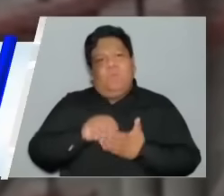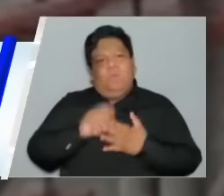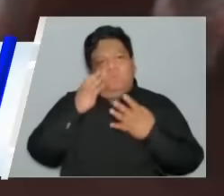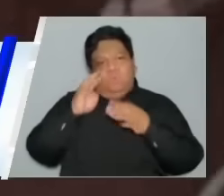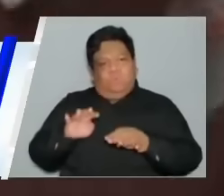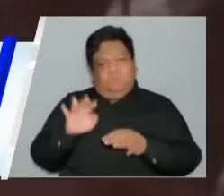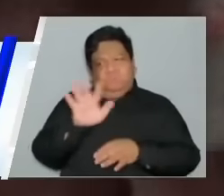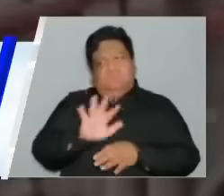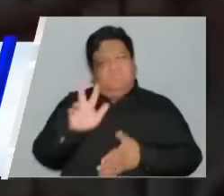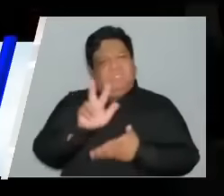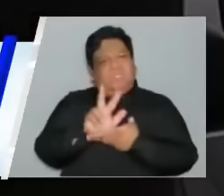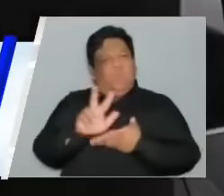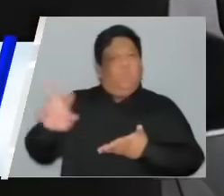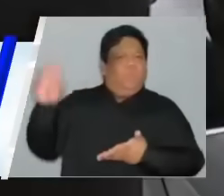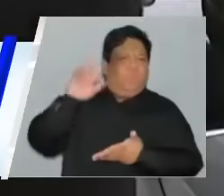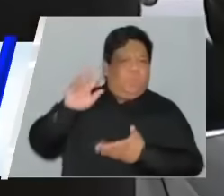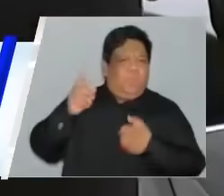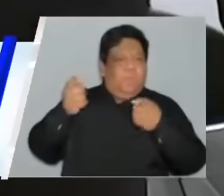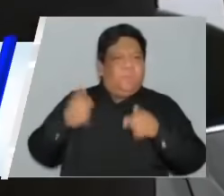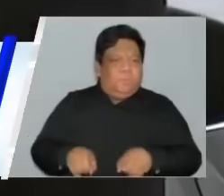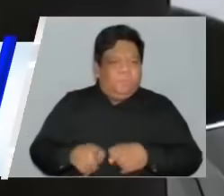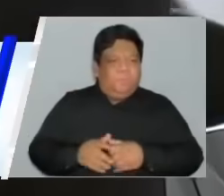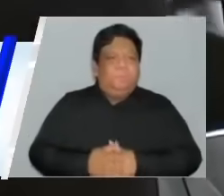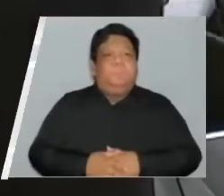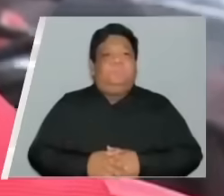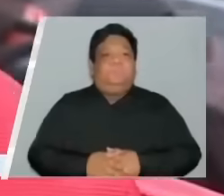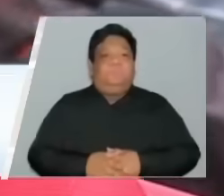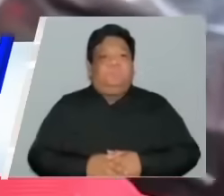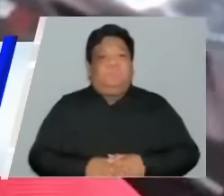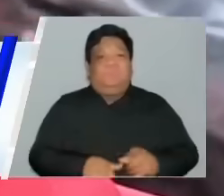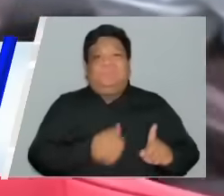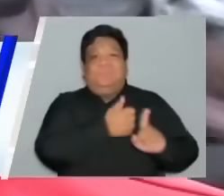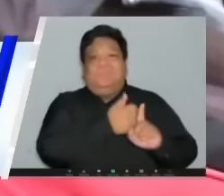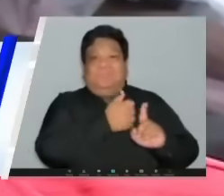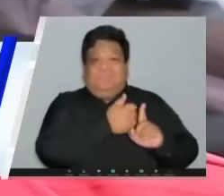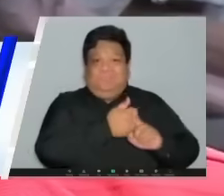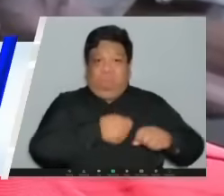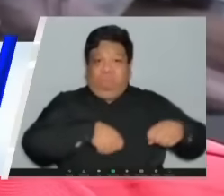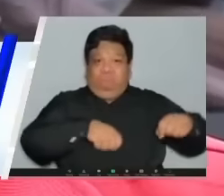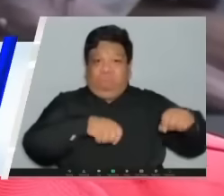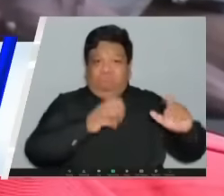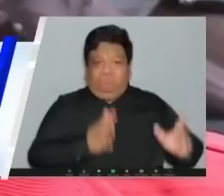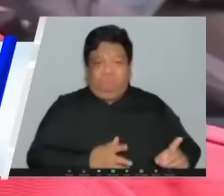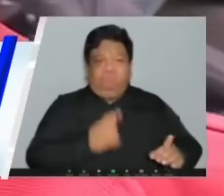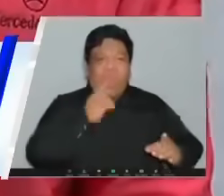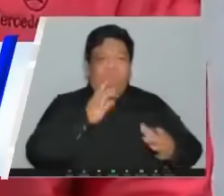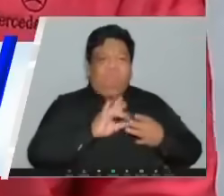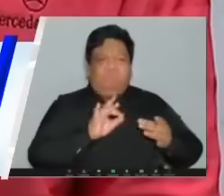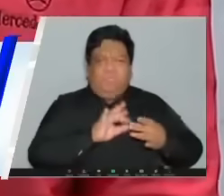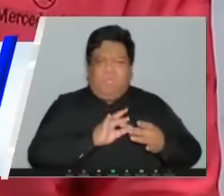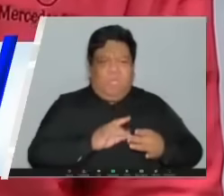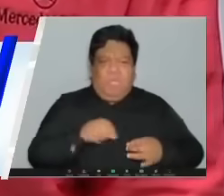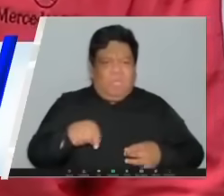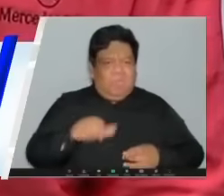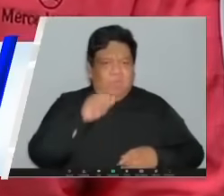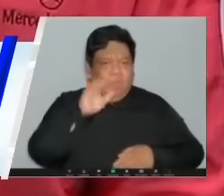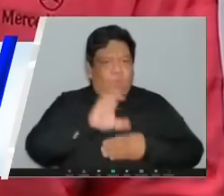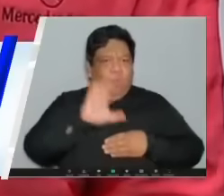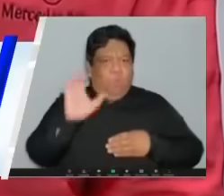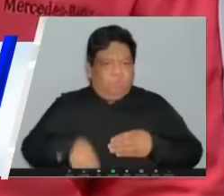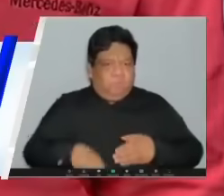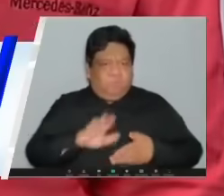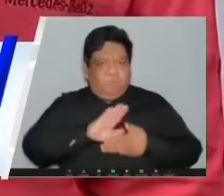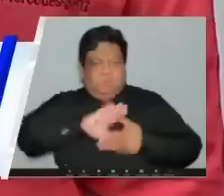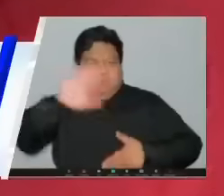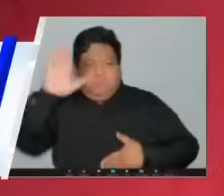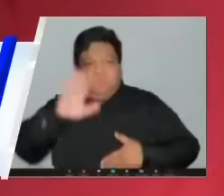umanong mangyari ang insidente. Depensa ng driver, sa aming panayam, hindi na ipakita ng video ang buong pangyayari. Kwento niya, nagkasundo na raw sila